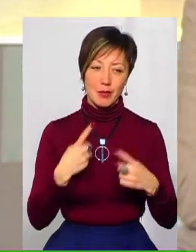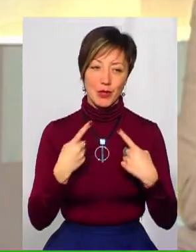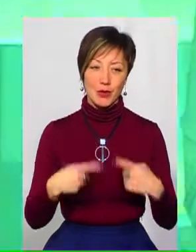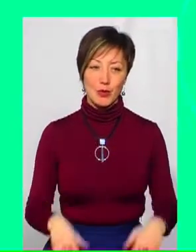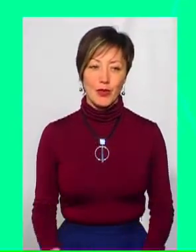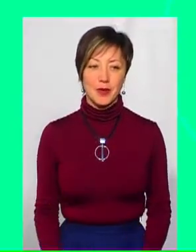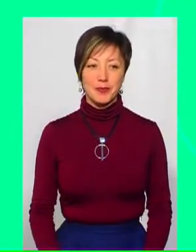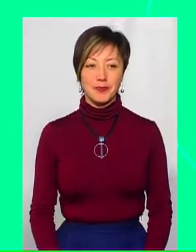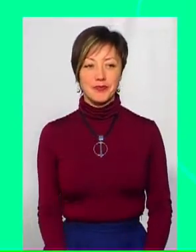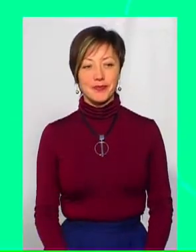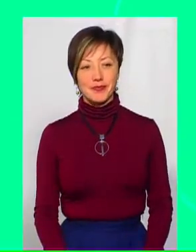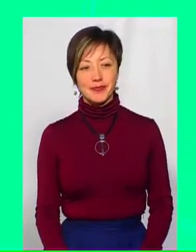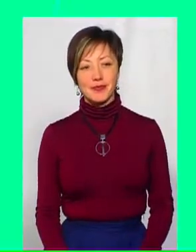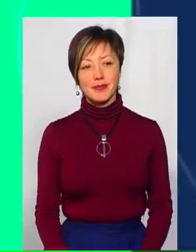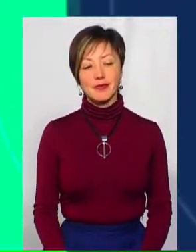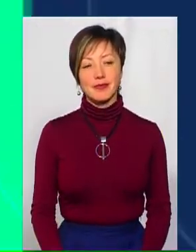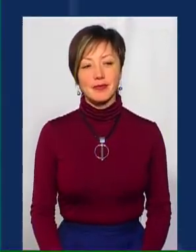розмови.